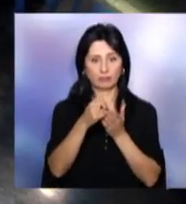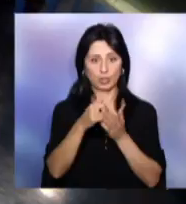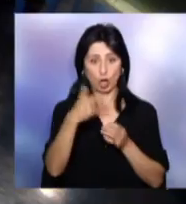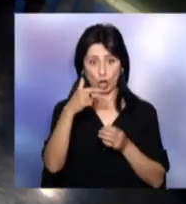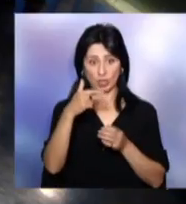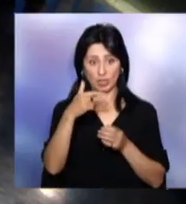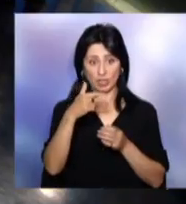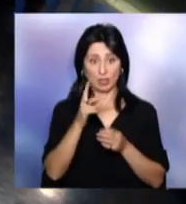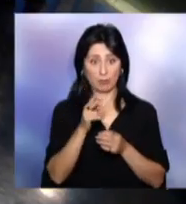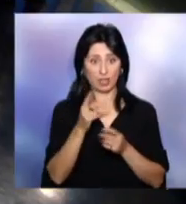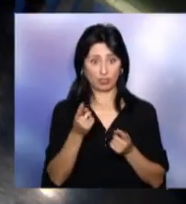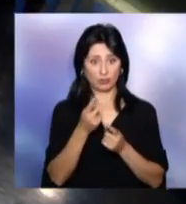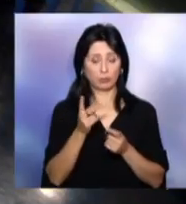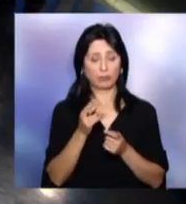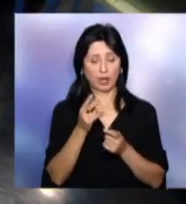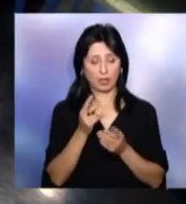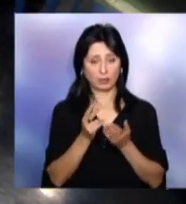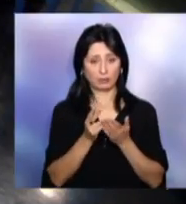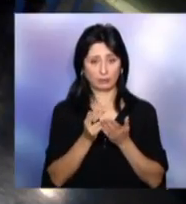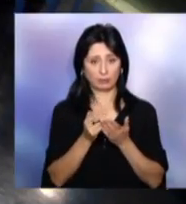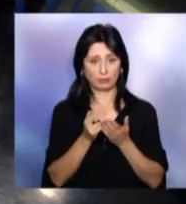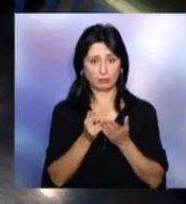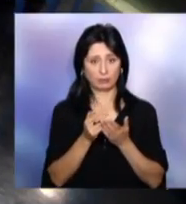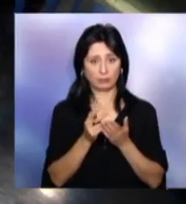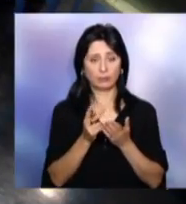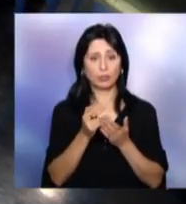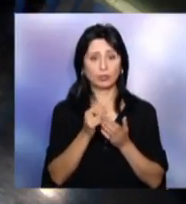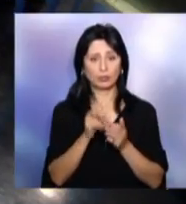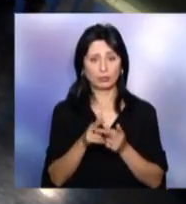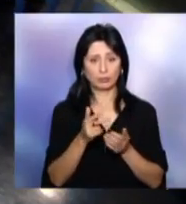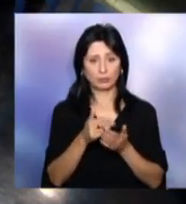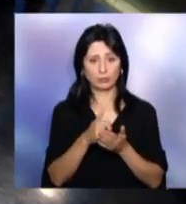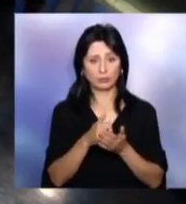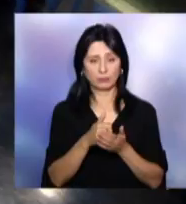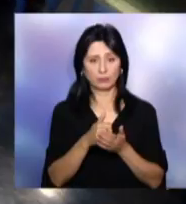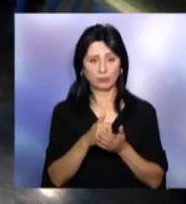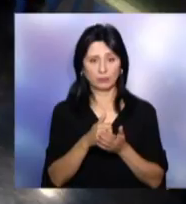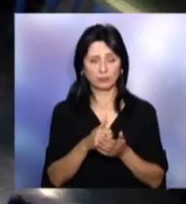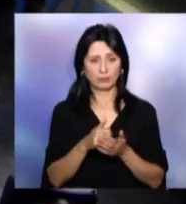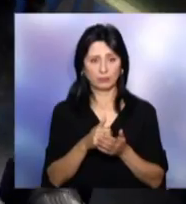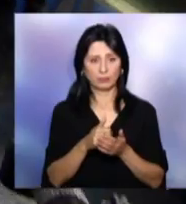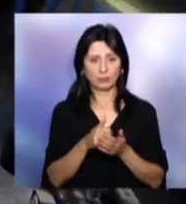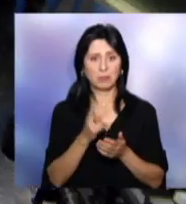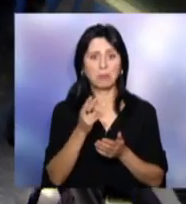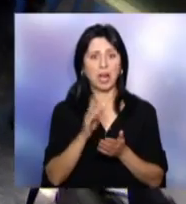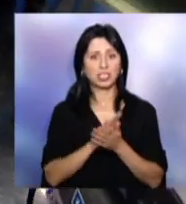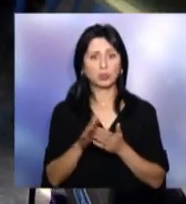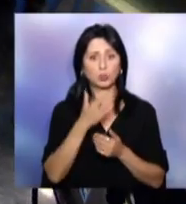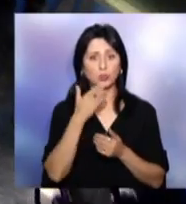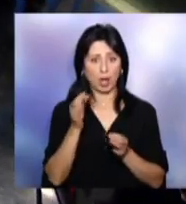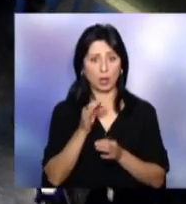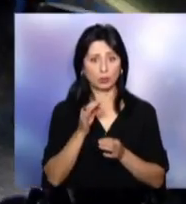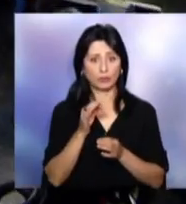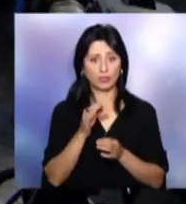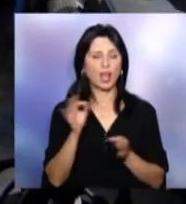30. ჩაოლებრი მაკრატლით ვჭრით. ჩაოლებრი მაკრატლით შეგვიძლია მისი მოჭრა, კი ბატონო. ანუ ის რომ სტერილური არ არის მაკრატელი,